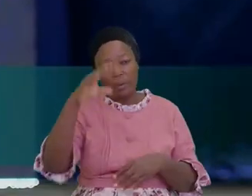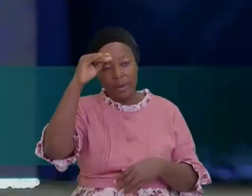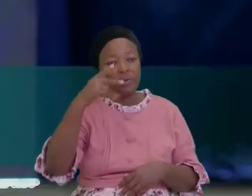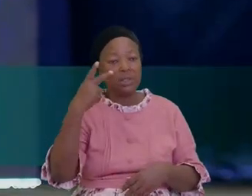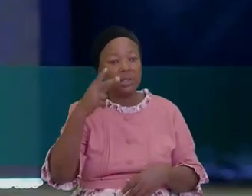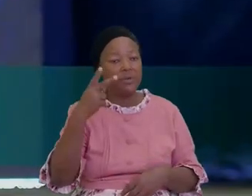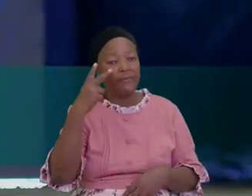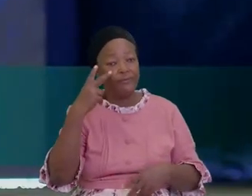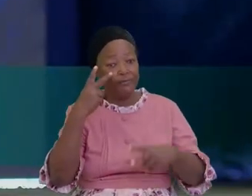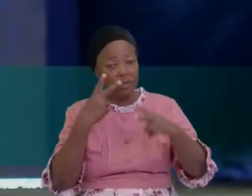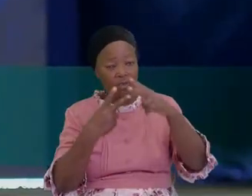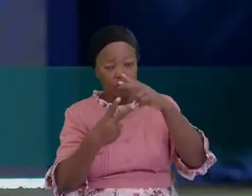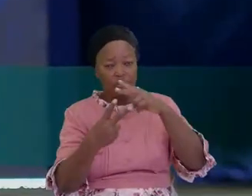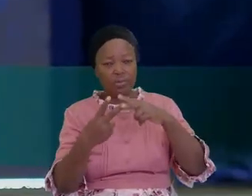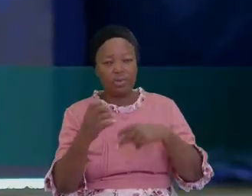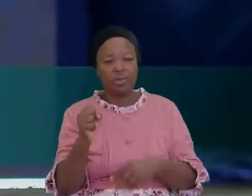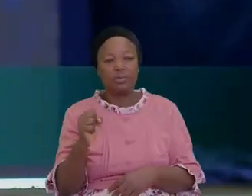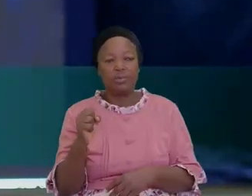et vos jeunes gens auront des visions.